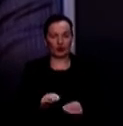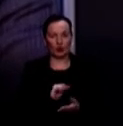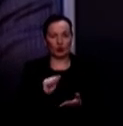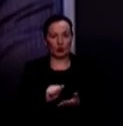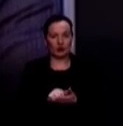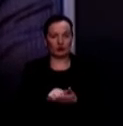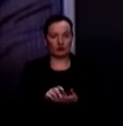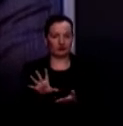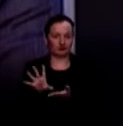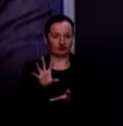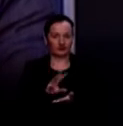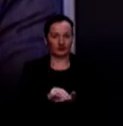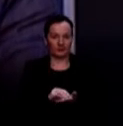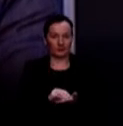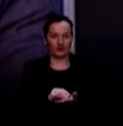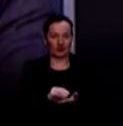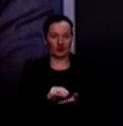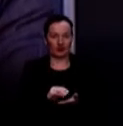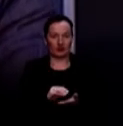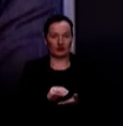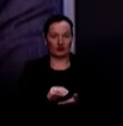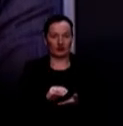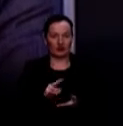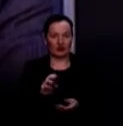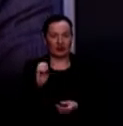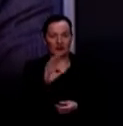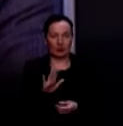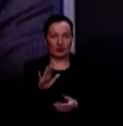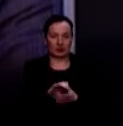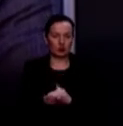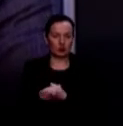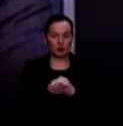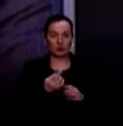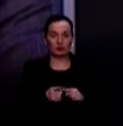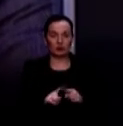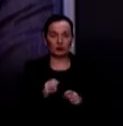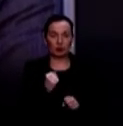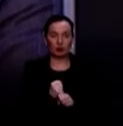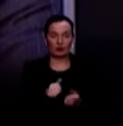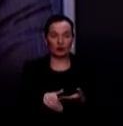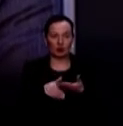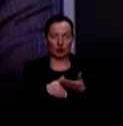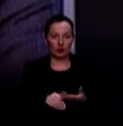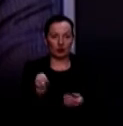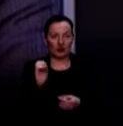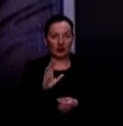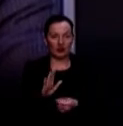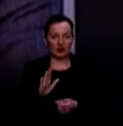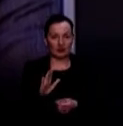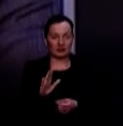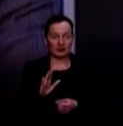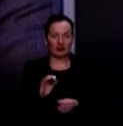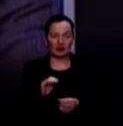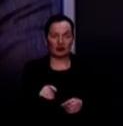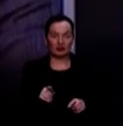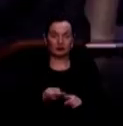І тому ми це робимо за методологією Європейського Союзу, відповідна методологія дії, і тому